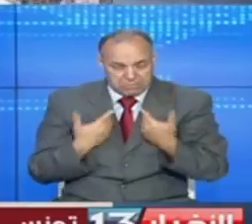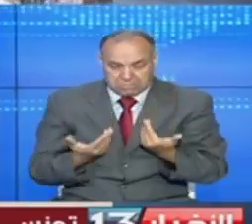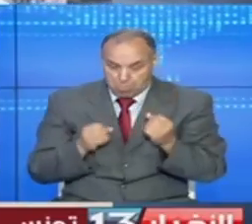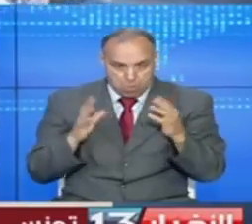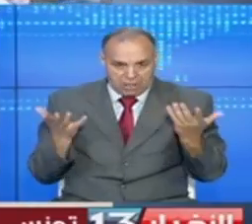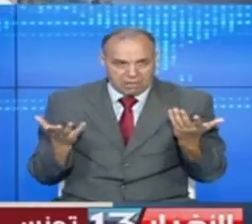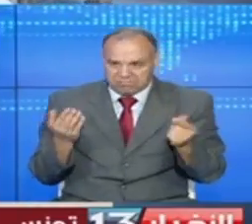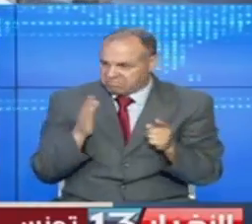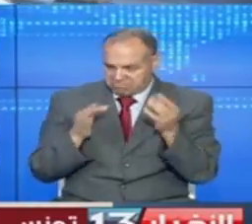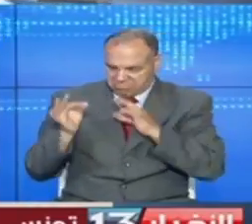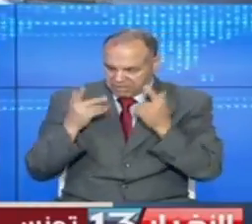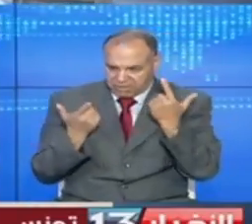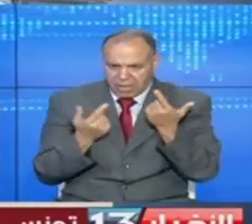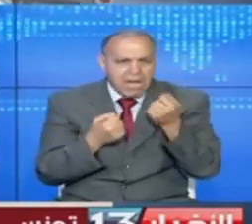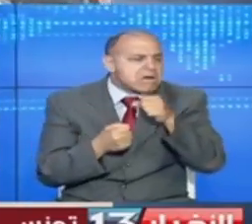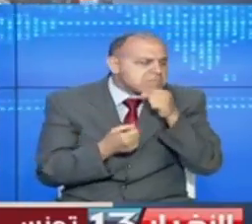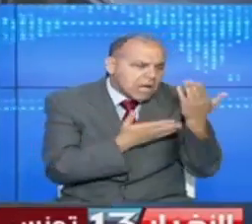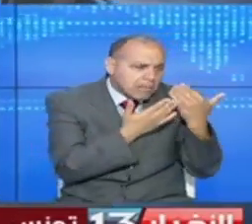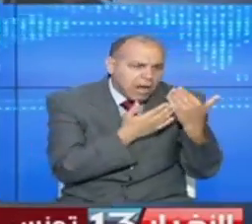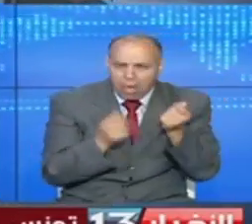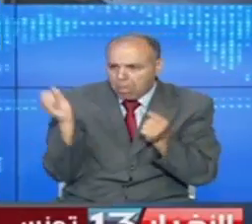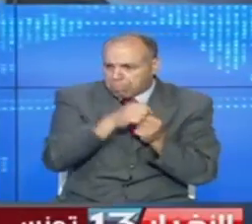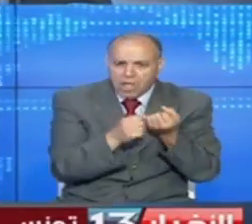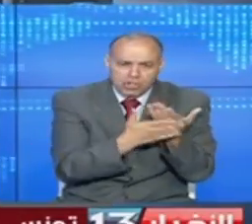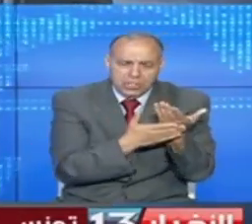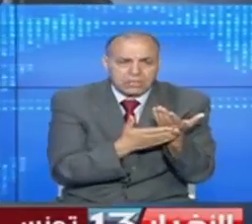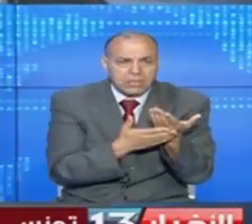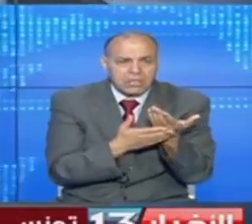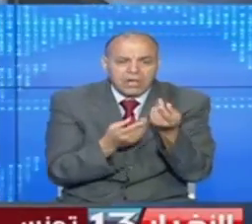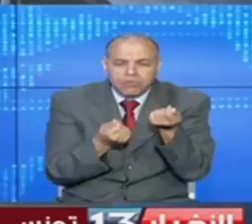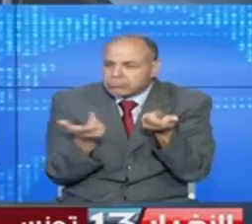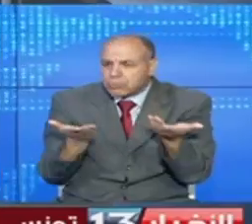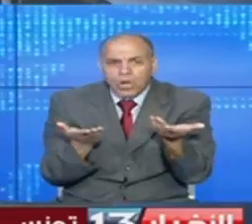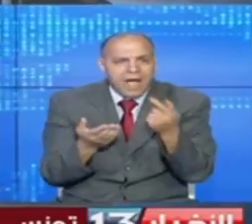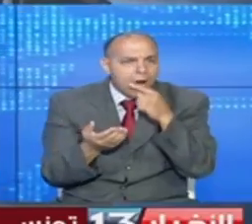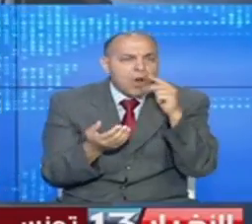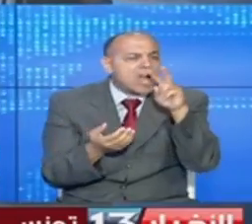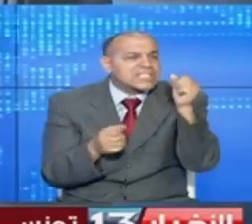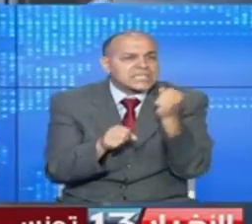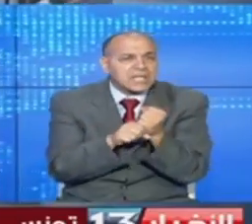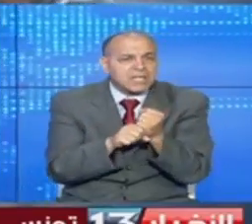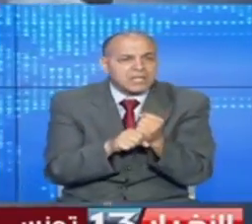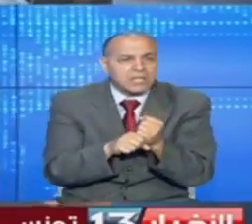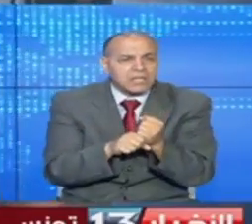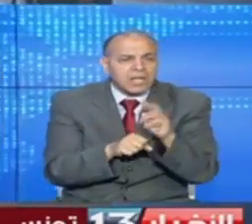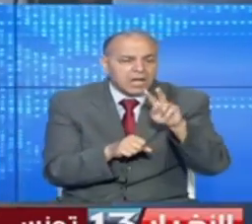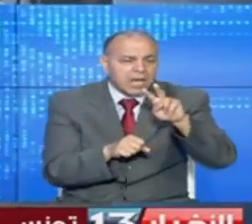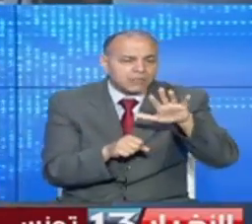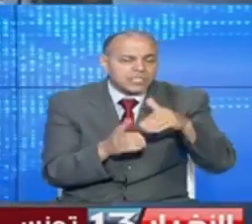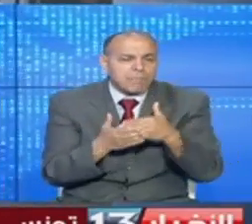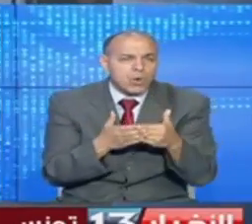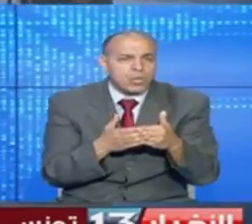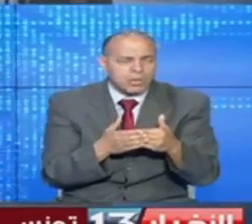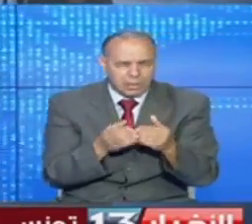واضح. المستعمل أطلع أغلى من جديد. ياك تشوف الأسواق أنت كيفاش؟ معناها كرهبة عمرها 20 سنة يقول لك 25